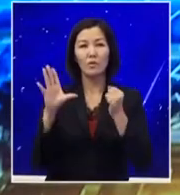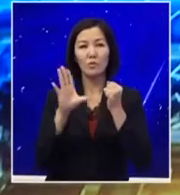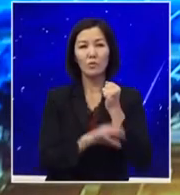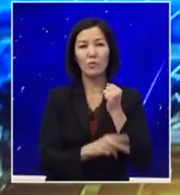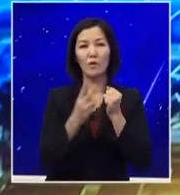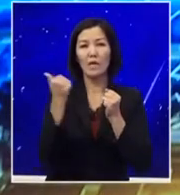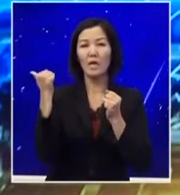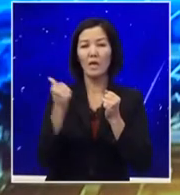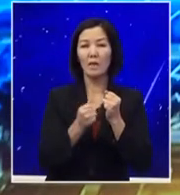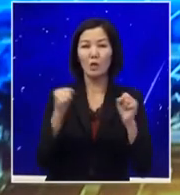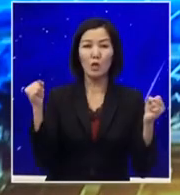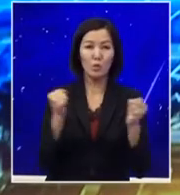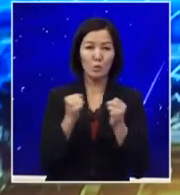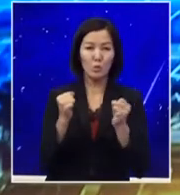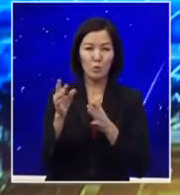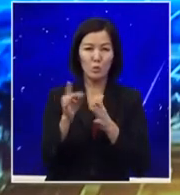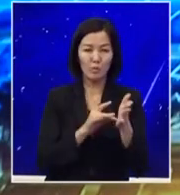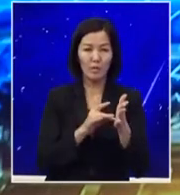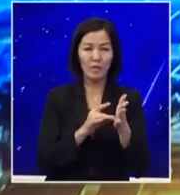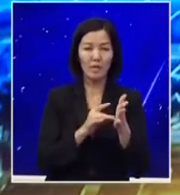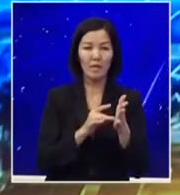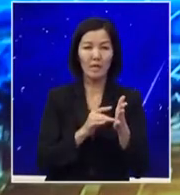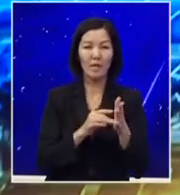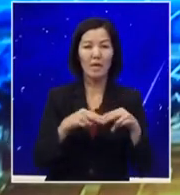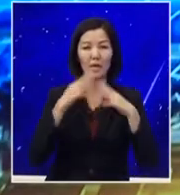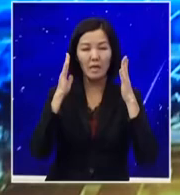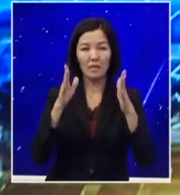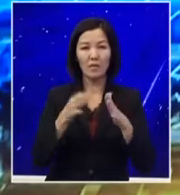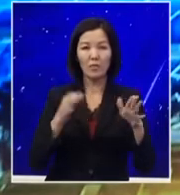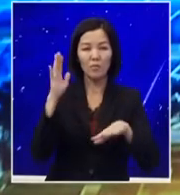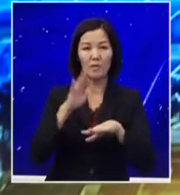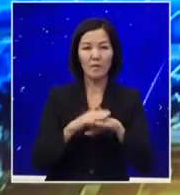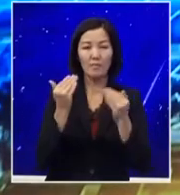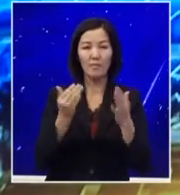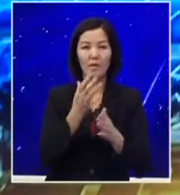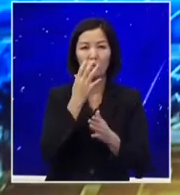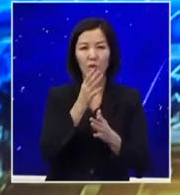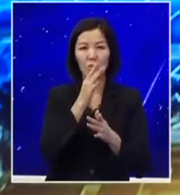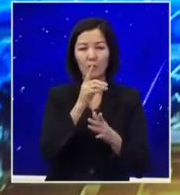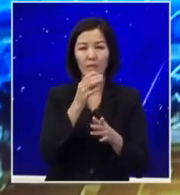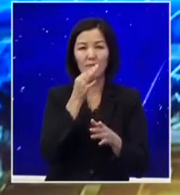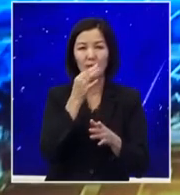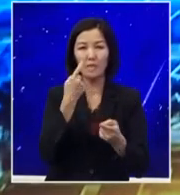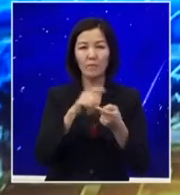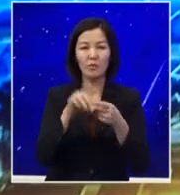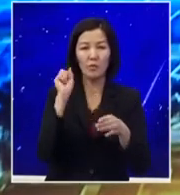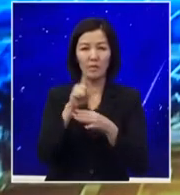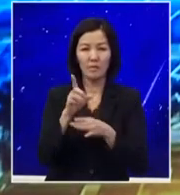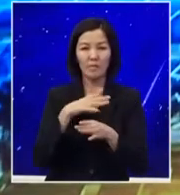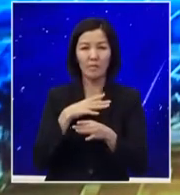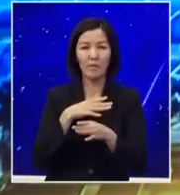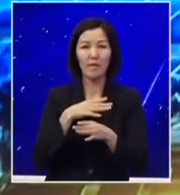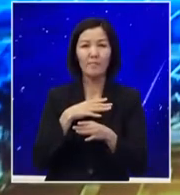42-тің соңы қазанның басы қалтыратып жібереді. Осыны ескерген облыс әкімі биыл жылыту маусымын жылдағыдан ерте бастауға тапсырма